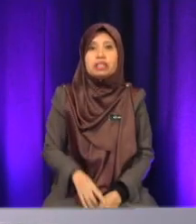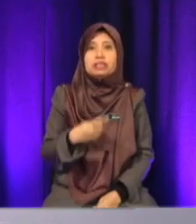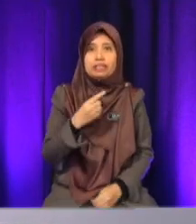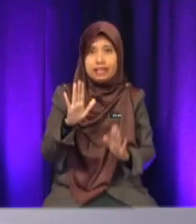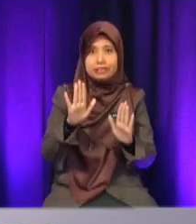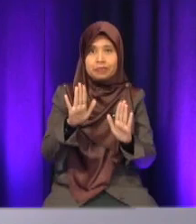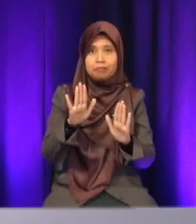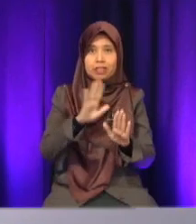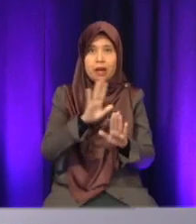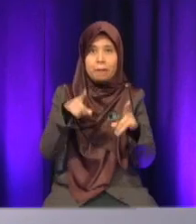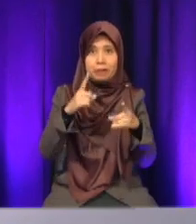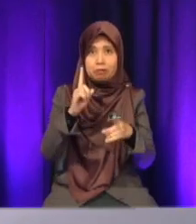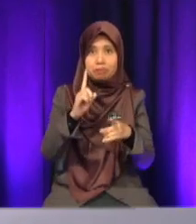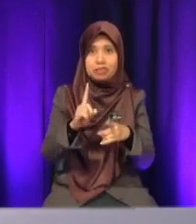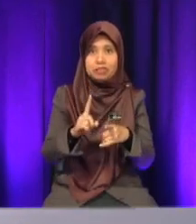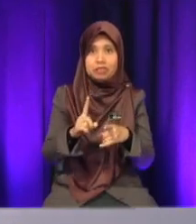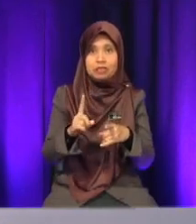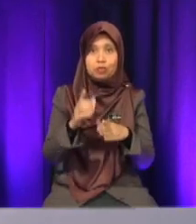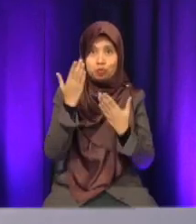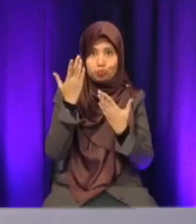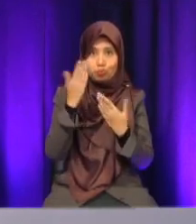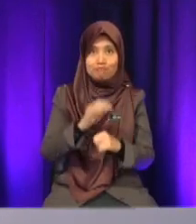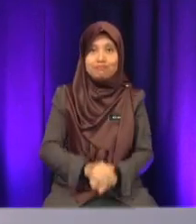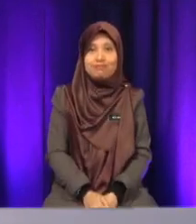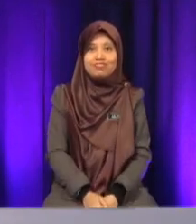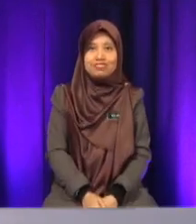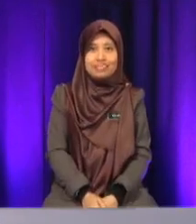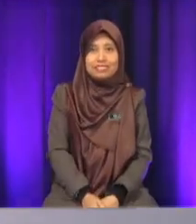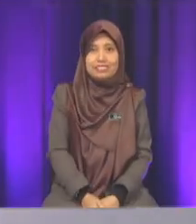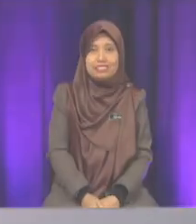akan melihat sebentar jangan kemana-mana terus bersama kami di titik-titik